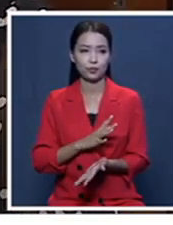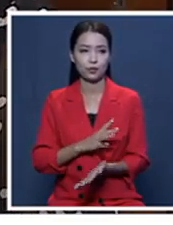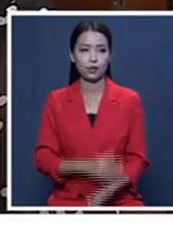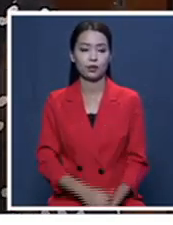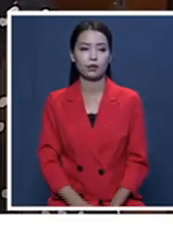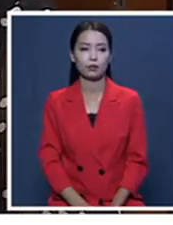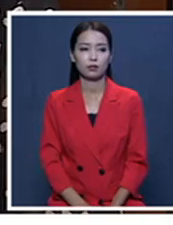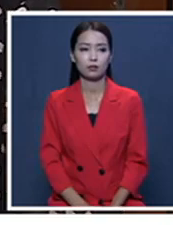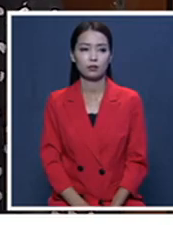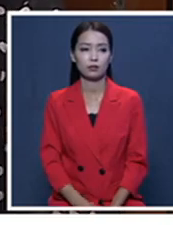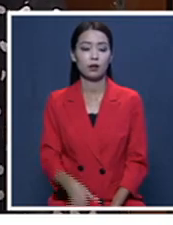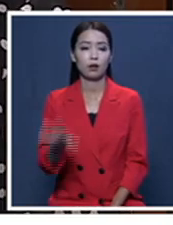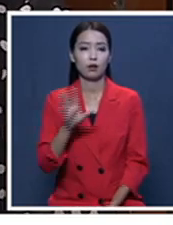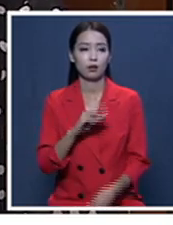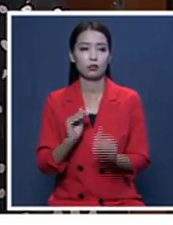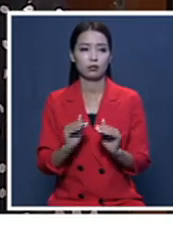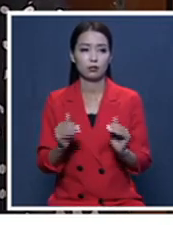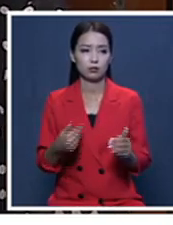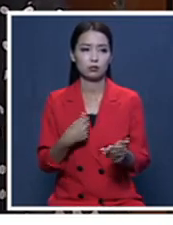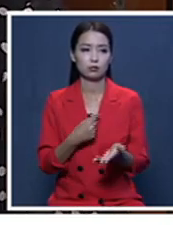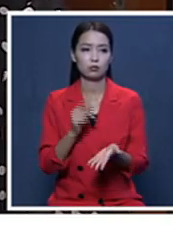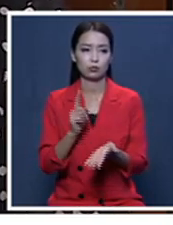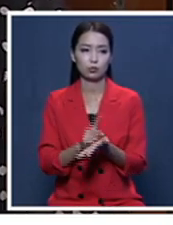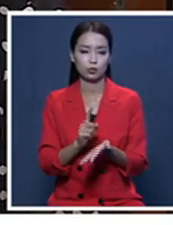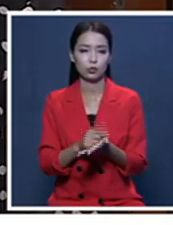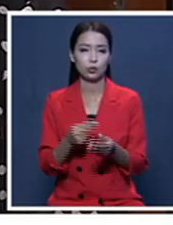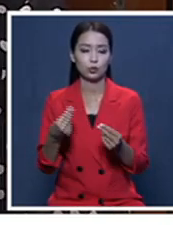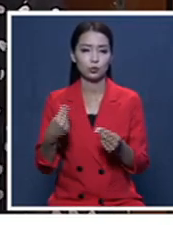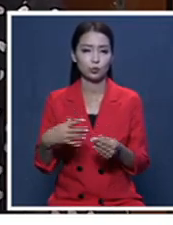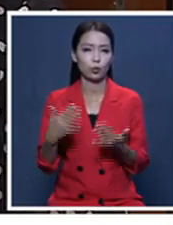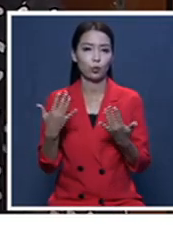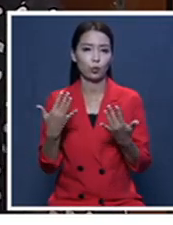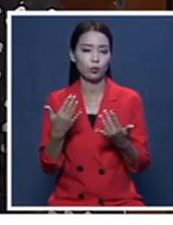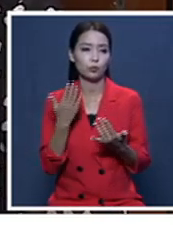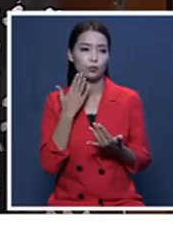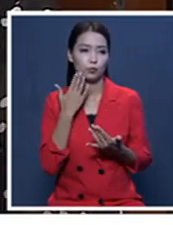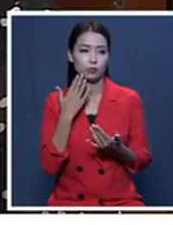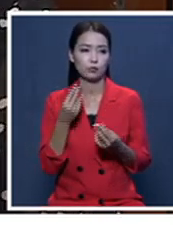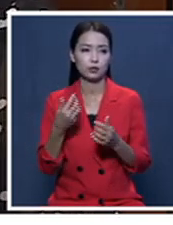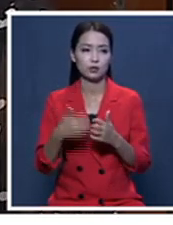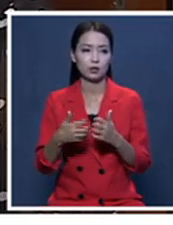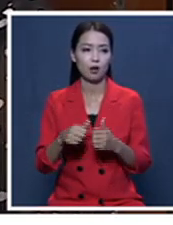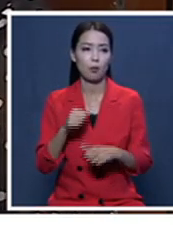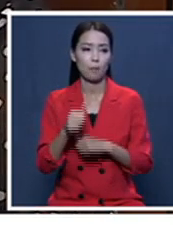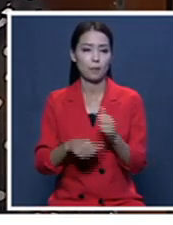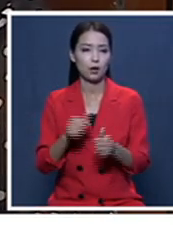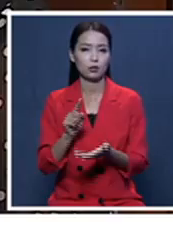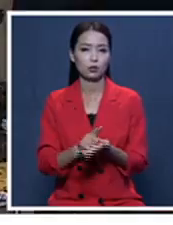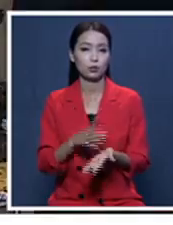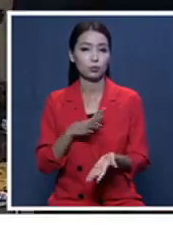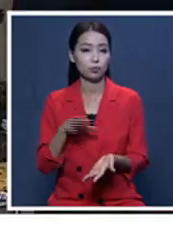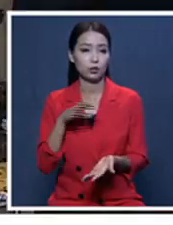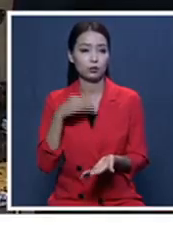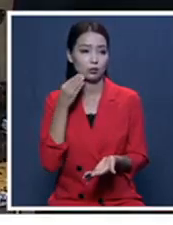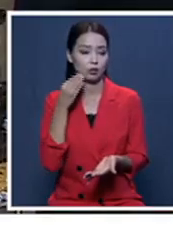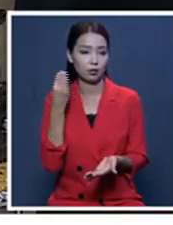бөлеміз. Өйткені бала аллергичный, өте балалар көптер. Сондықтан мата сапалы болу керек,